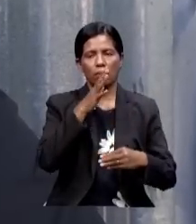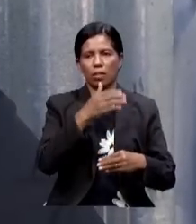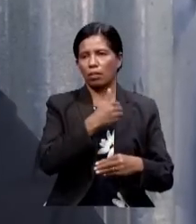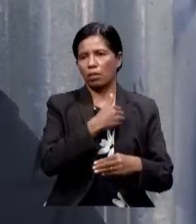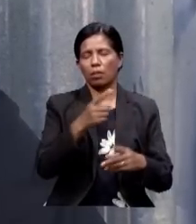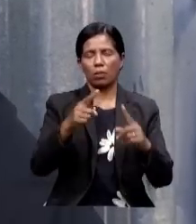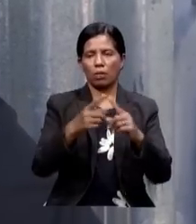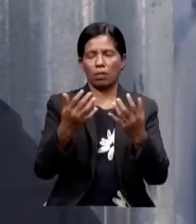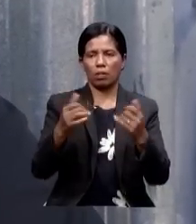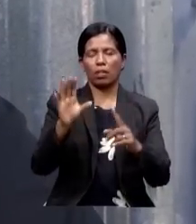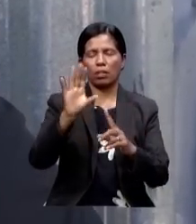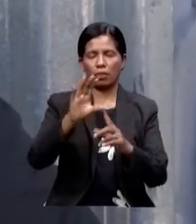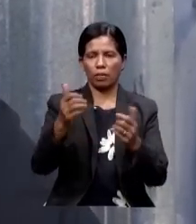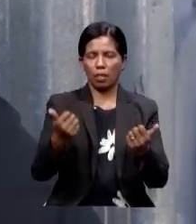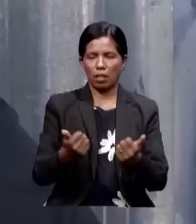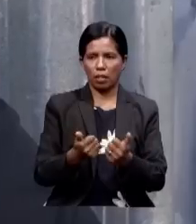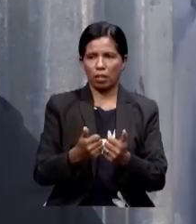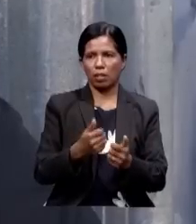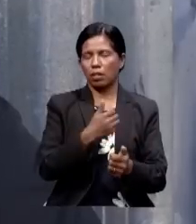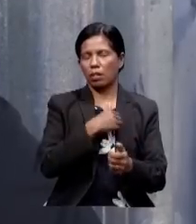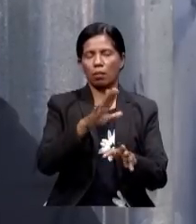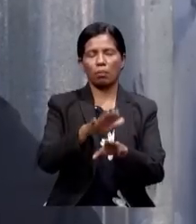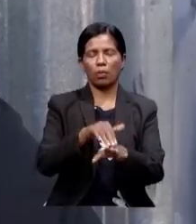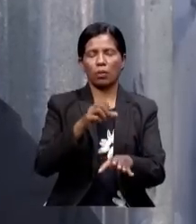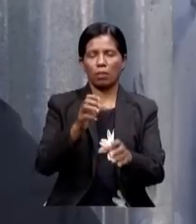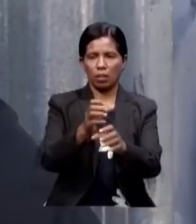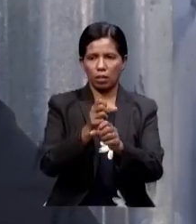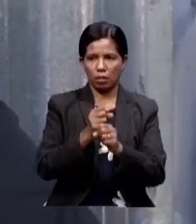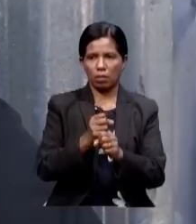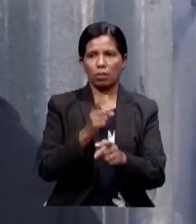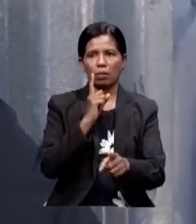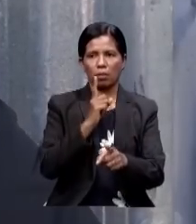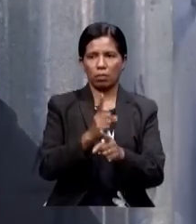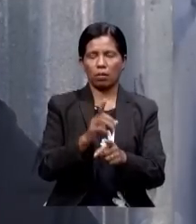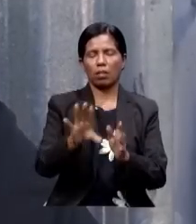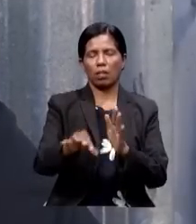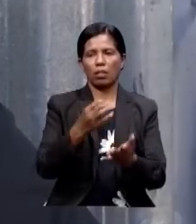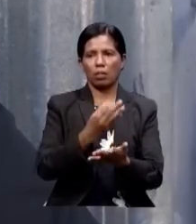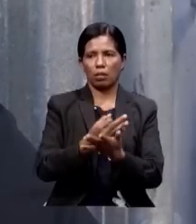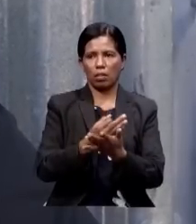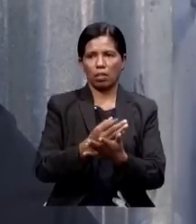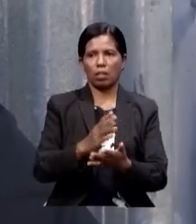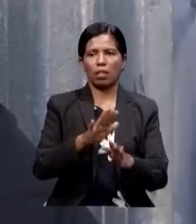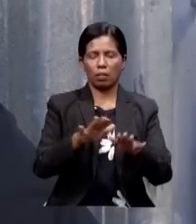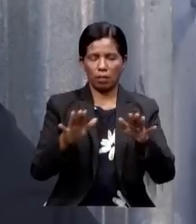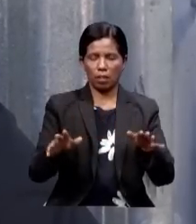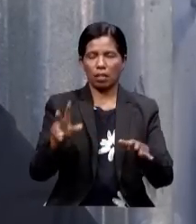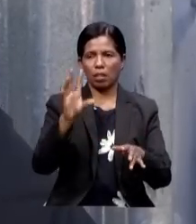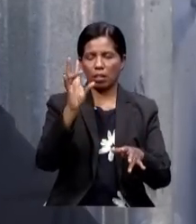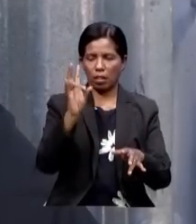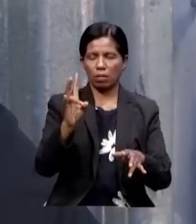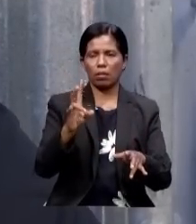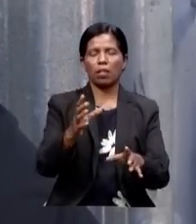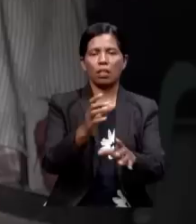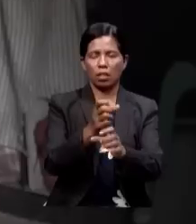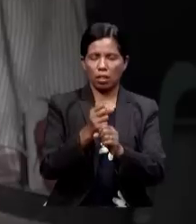dia halotin me sidau bolu basimos lah ya tu los ni hetan bos di mane hetan tambah lebar ne hitune tres simu to agora